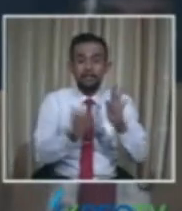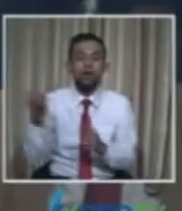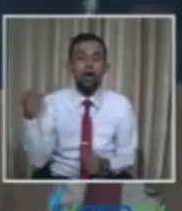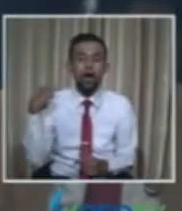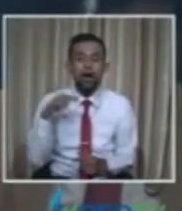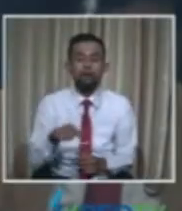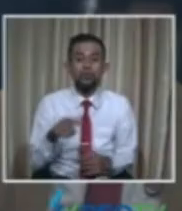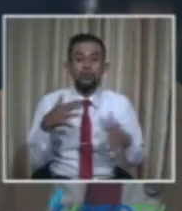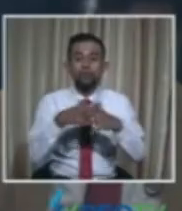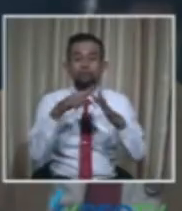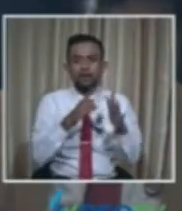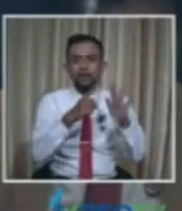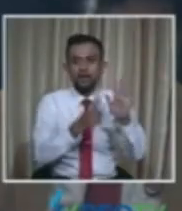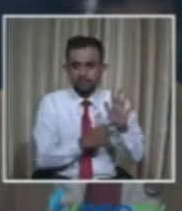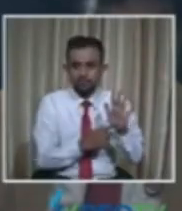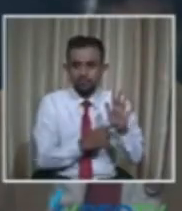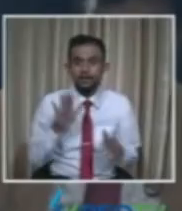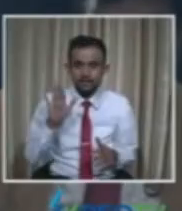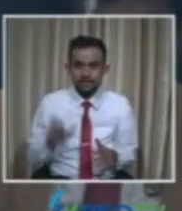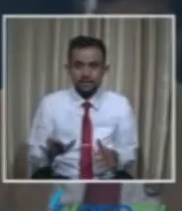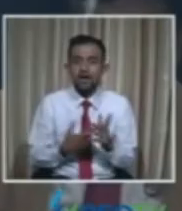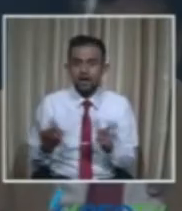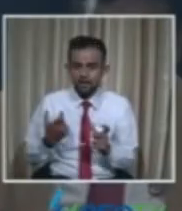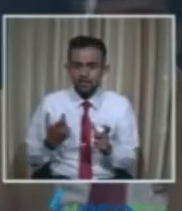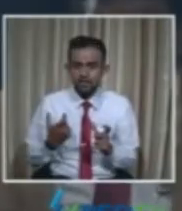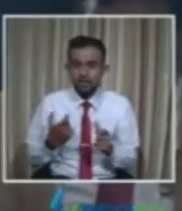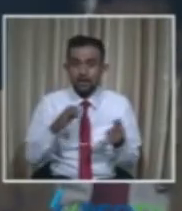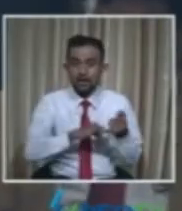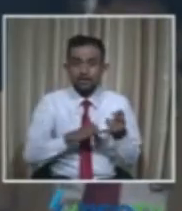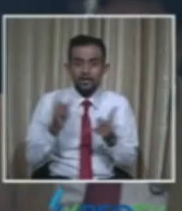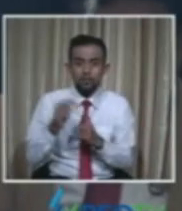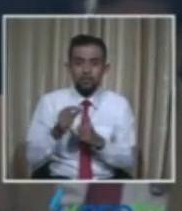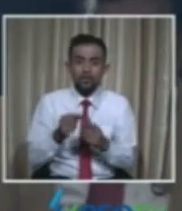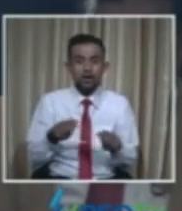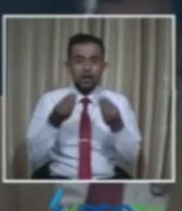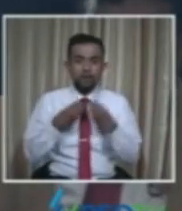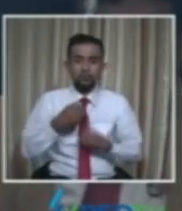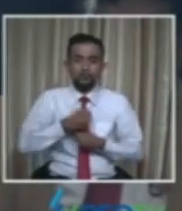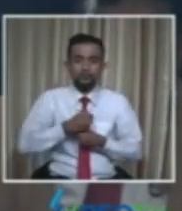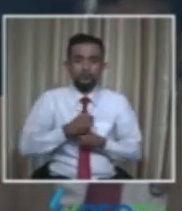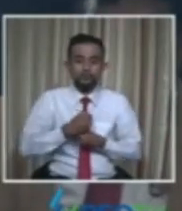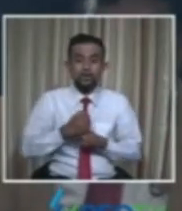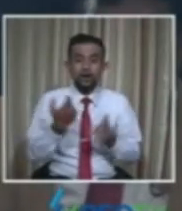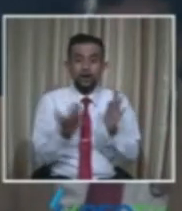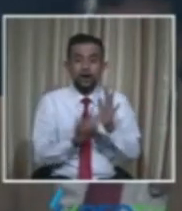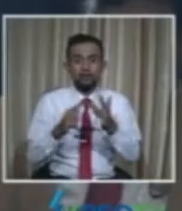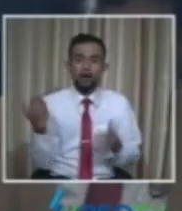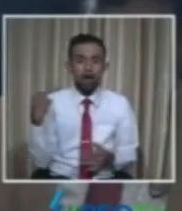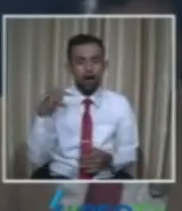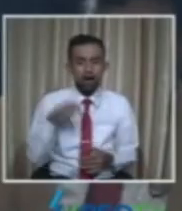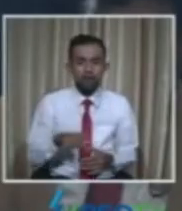SSP වීරකැටියේ ගම මේජර් නෙවිල්ගේ ඥාතියා SSP ගම හම්බ වුණා ආණ්ඩුවේ සහායකට RSI කෙනෙක් විදියට පත්